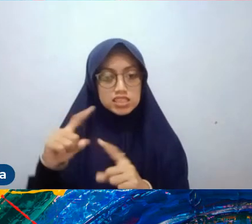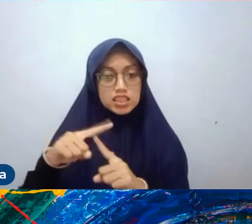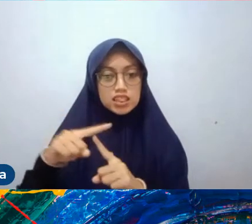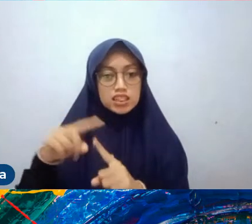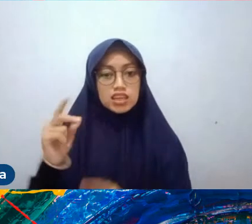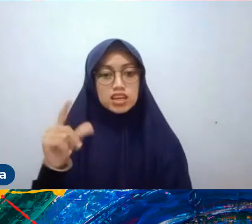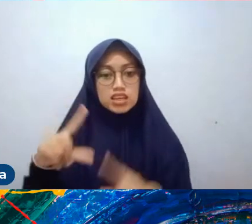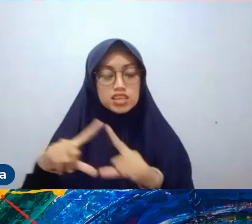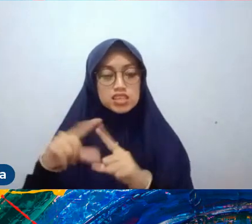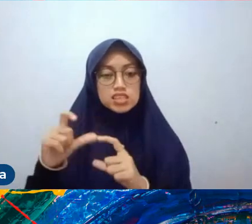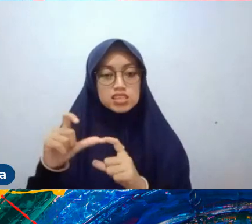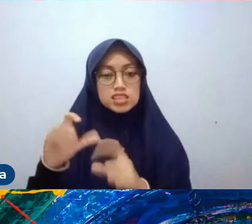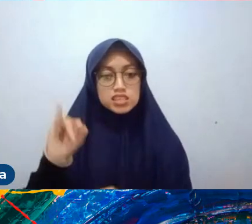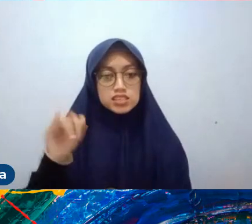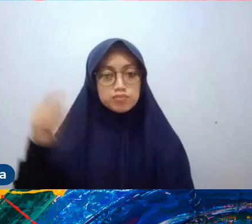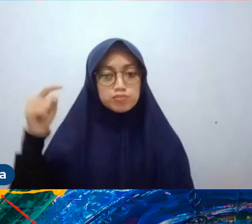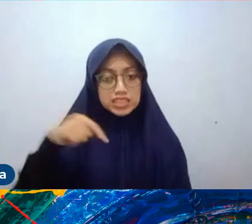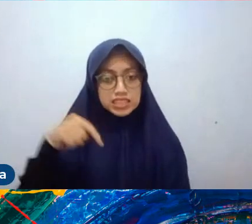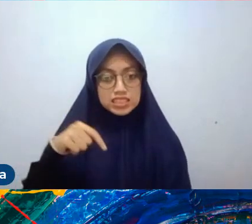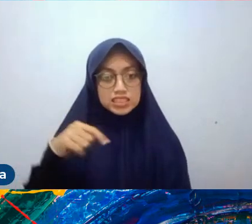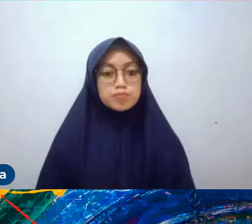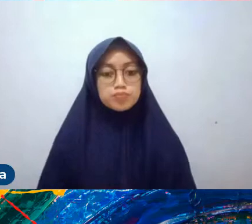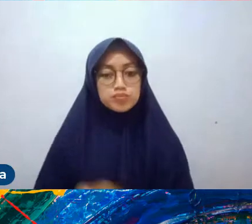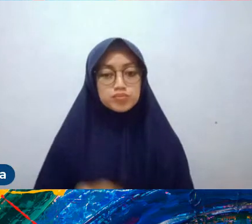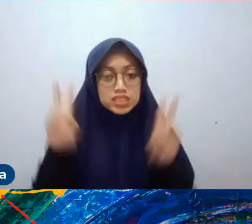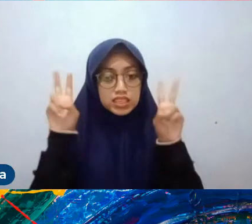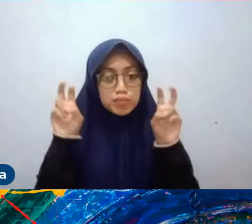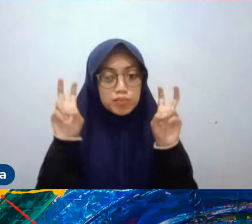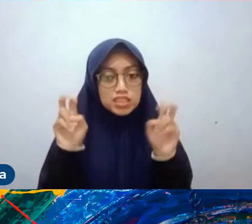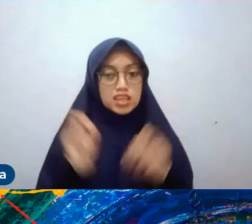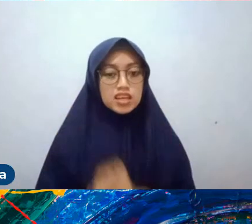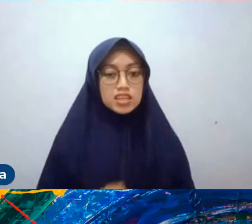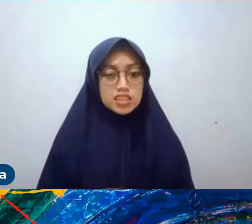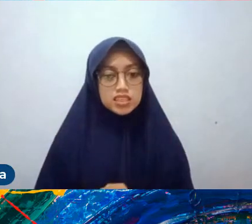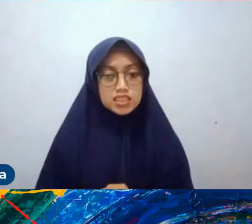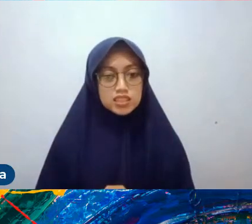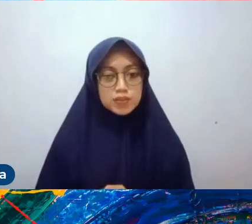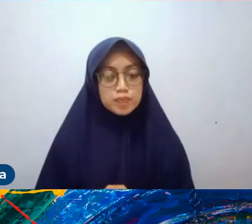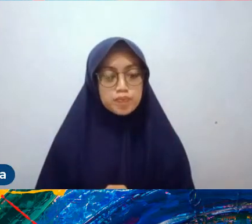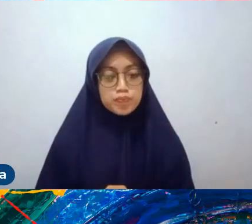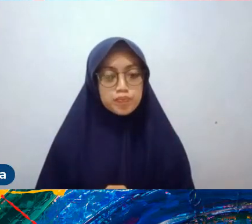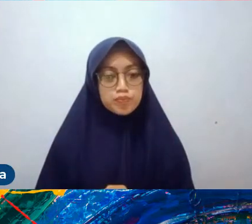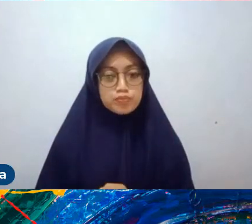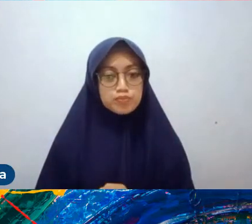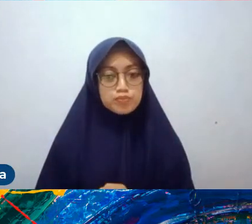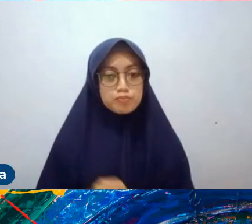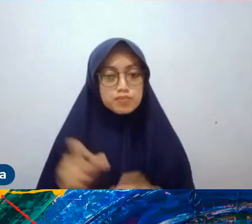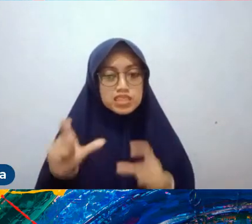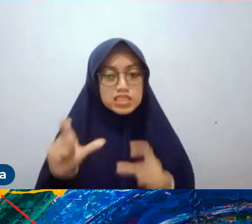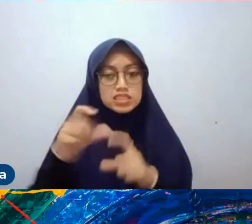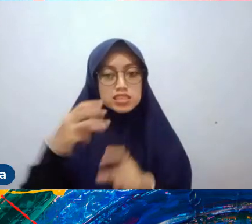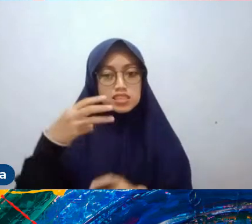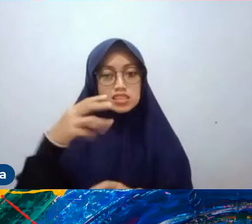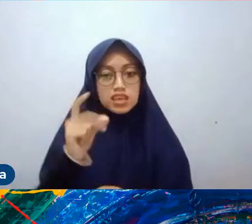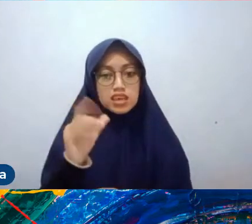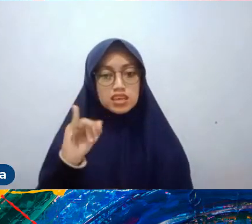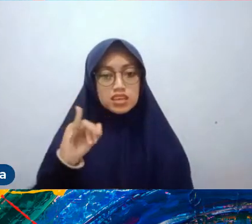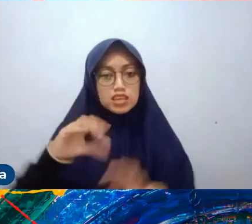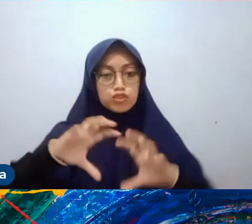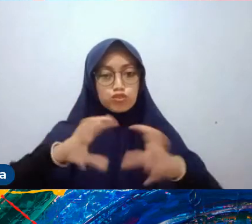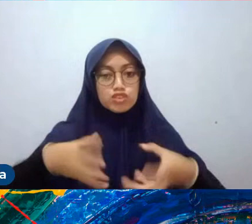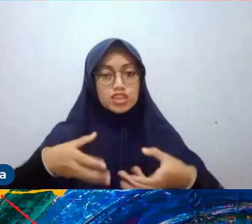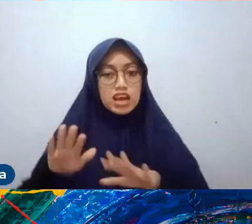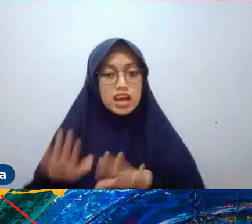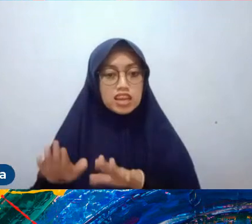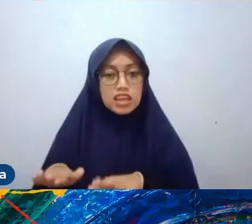Series. Acara ini adalah seri Dunia Anak, bagaimana cara